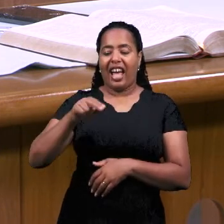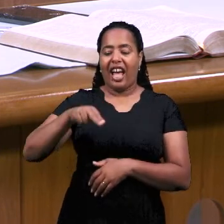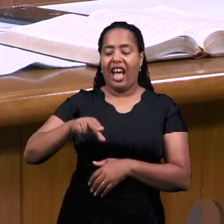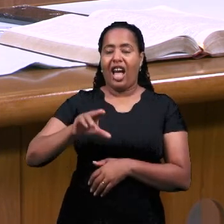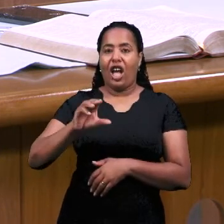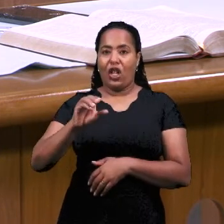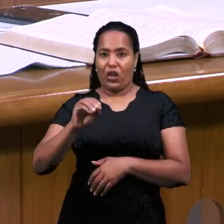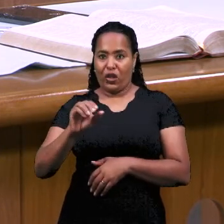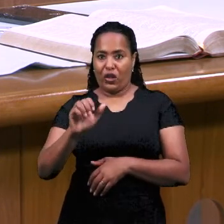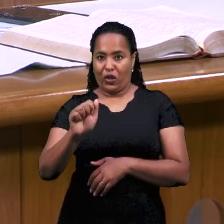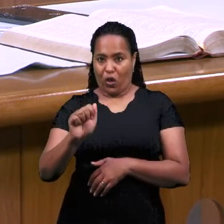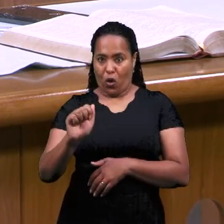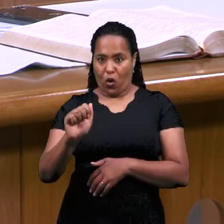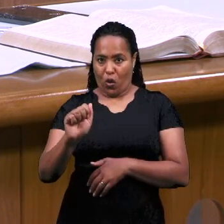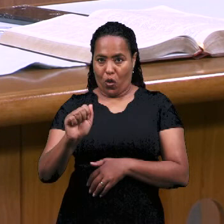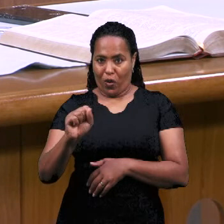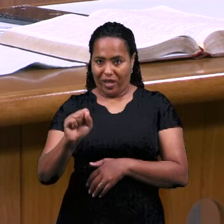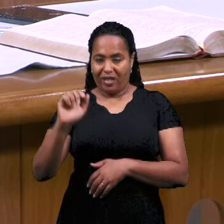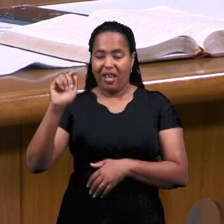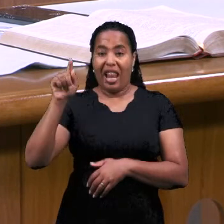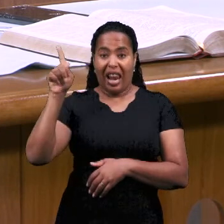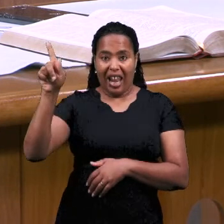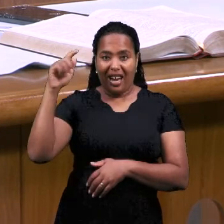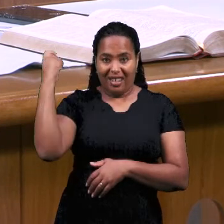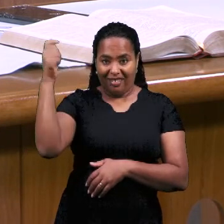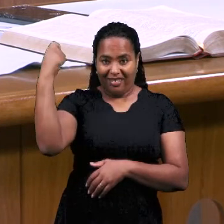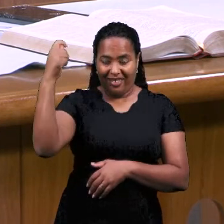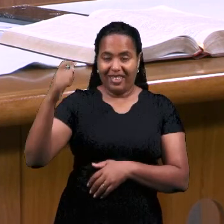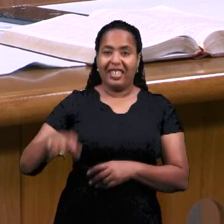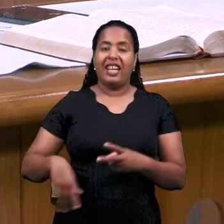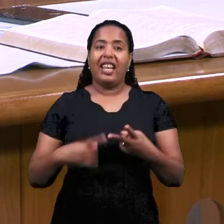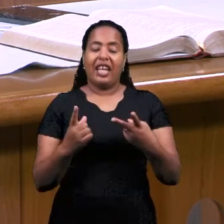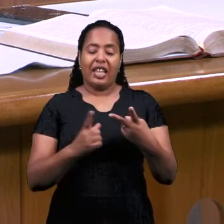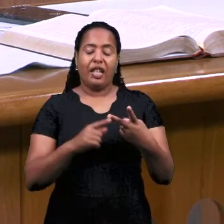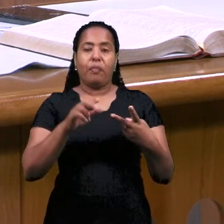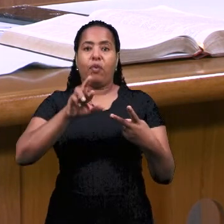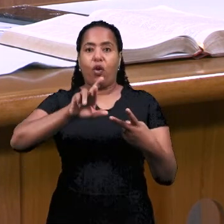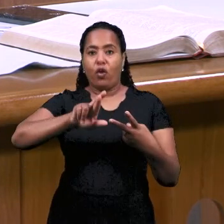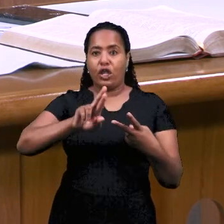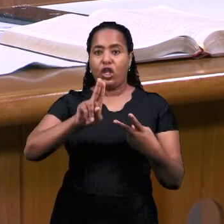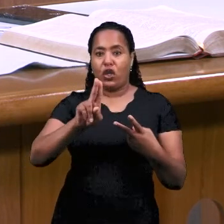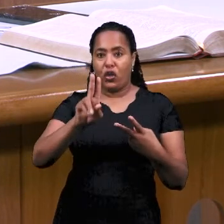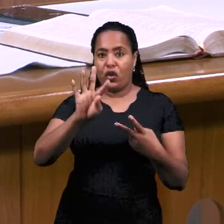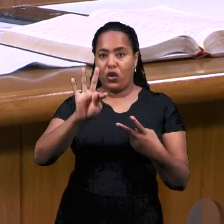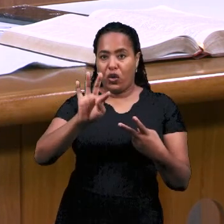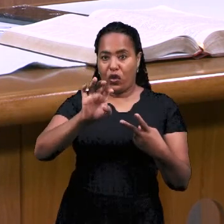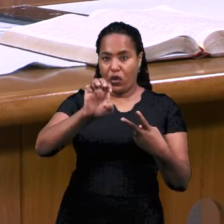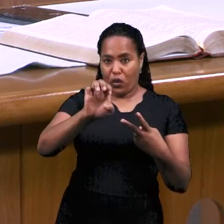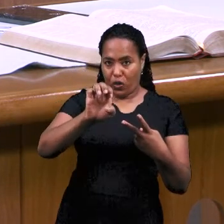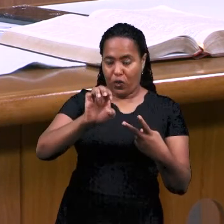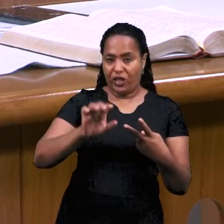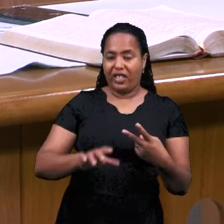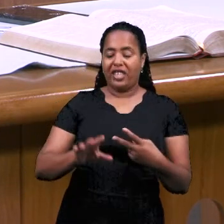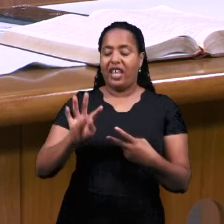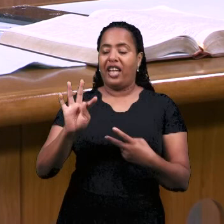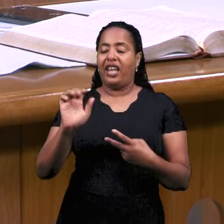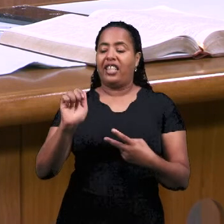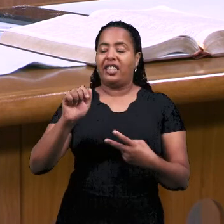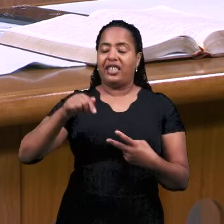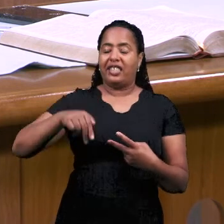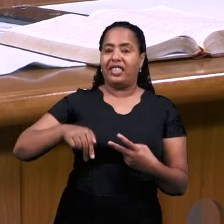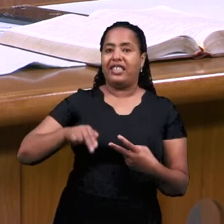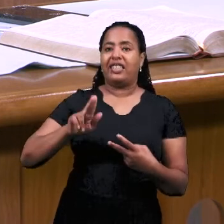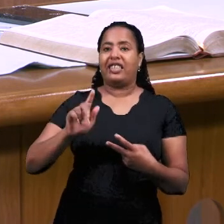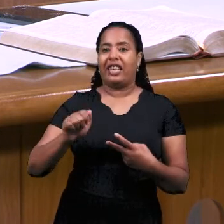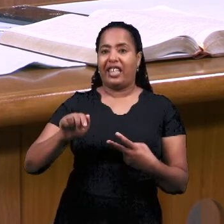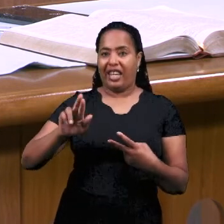Grande do Sul. Et après, celui qui va répondre, c'est Ruth, la classe intermédiaire de l'église de Tangará